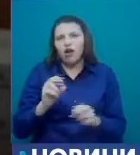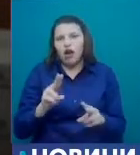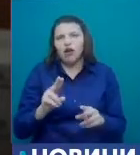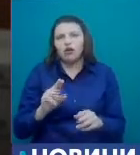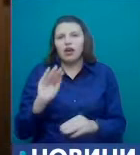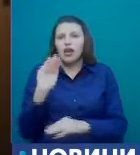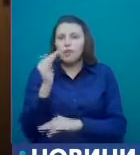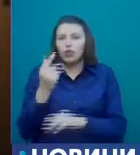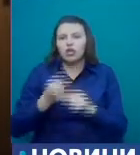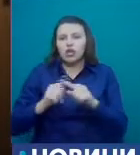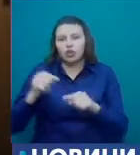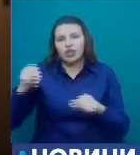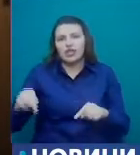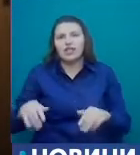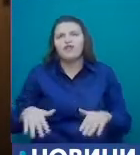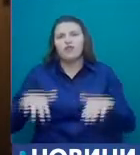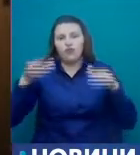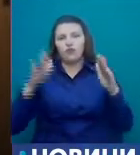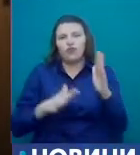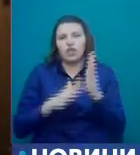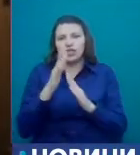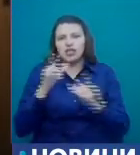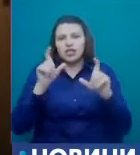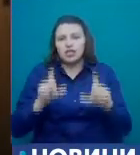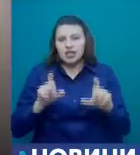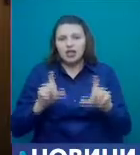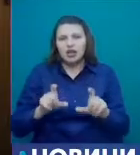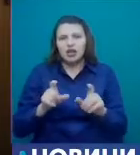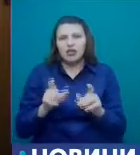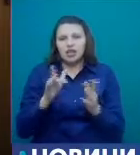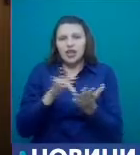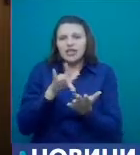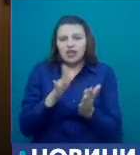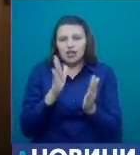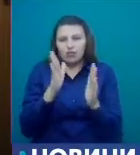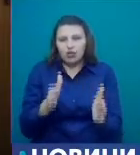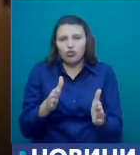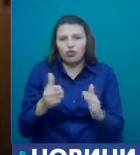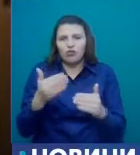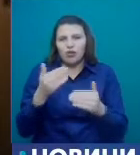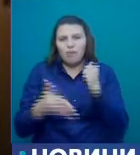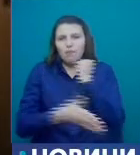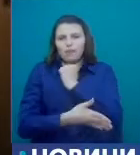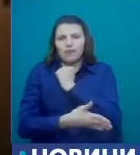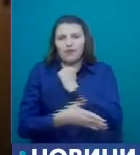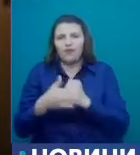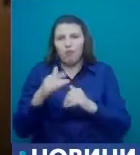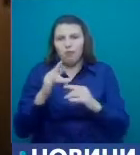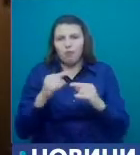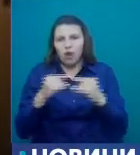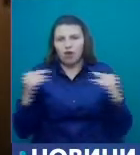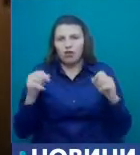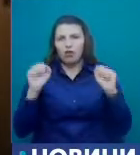тут виросла. Він сидів на середньому ряду на передостанній партії. Він міг дозволити